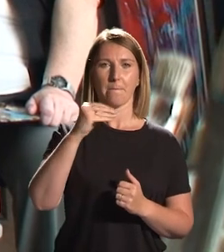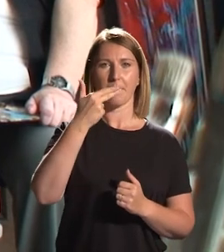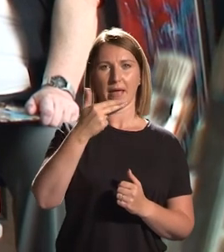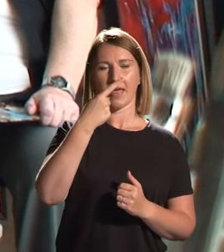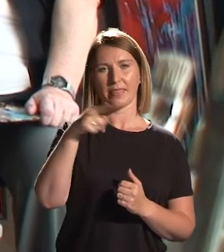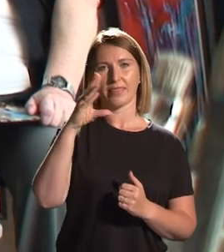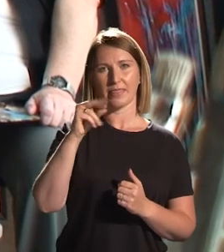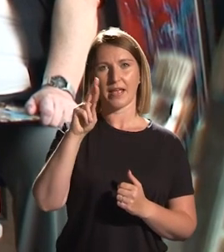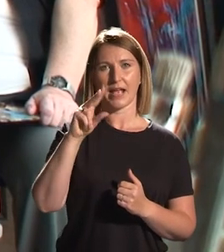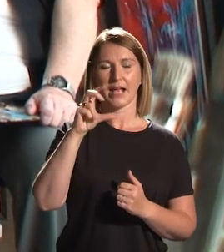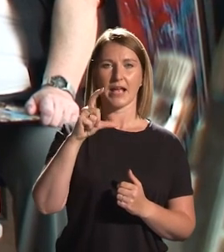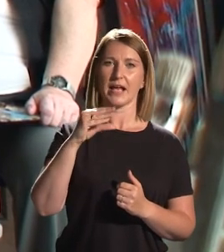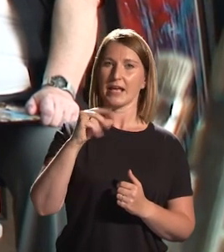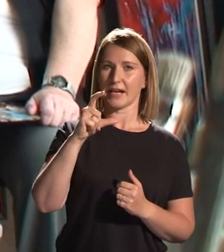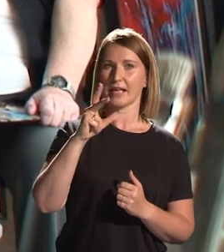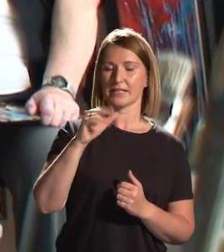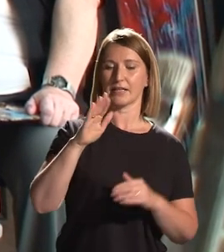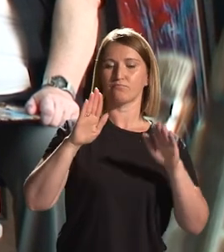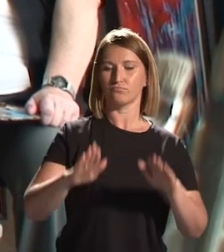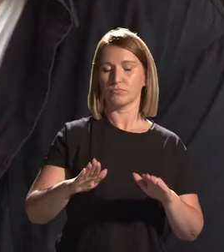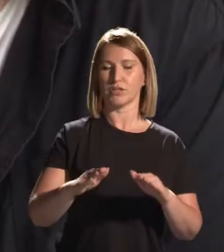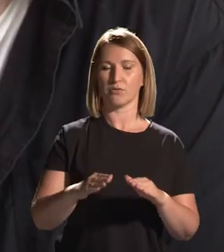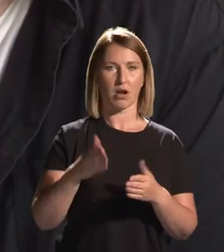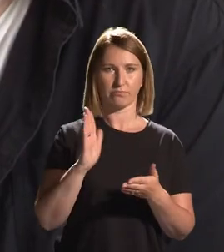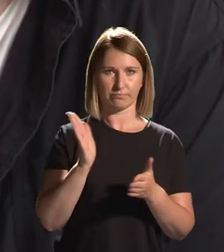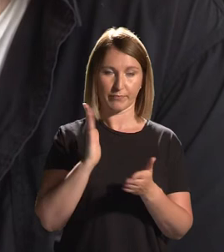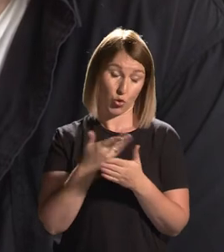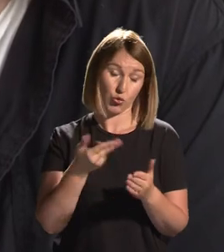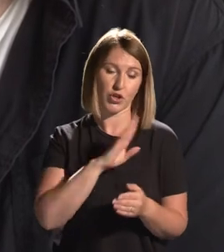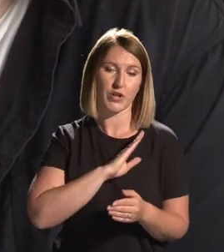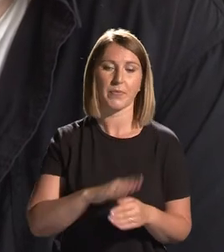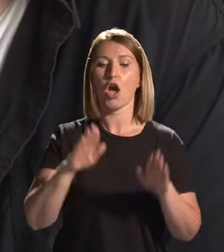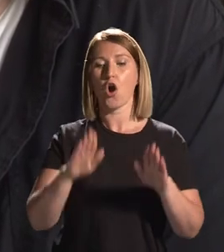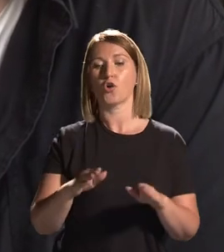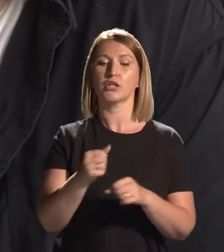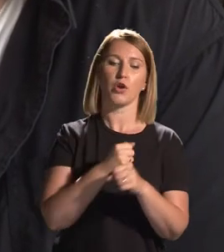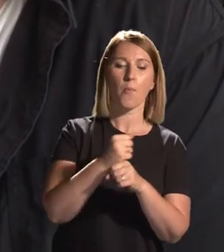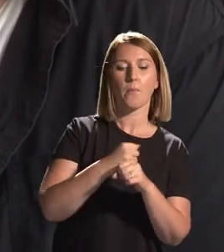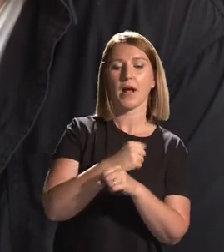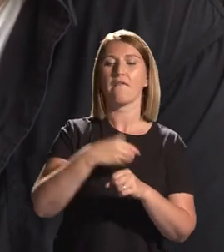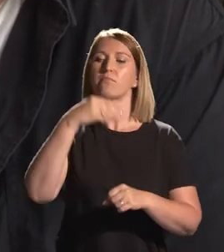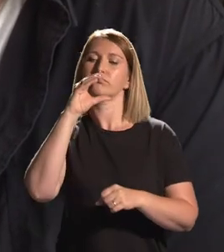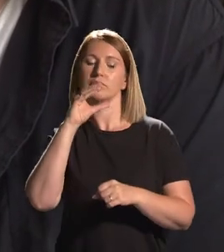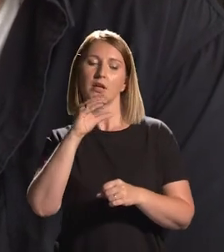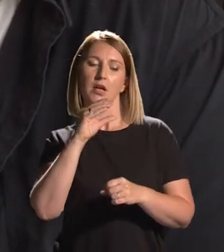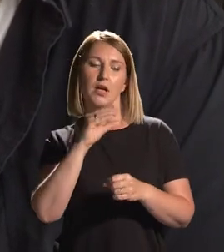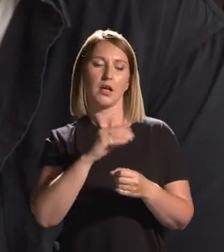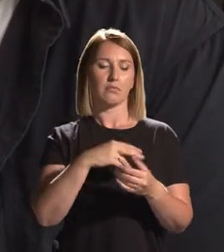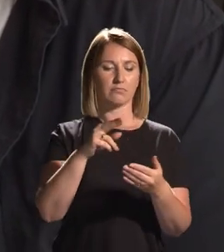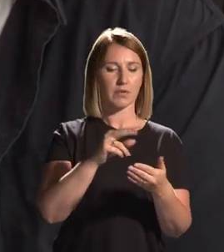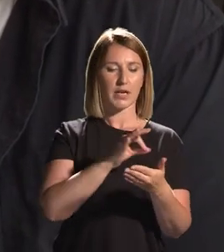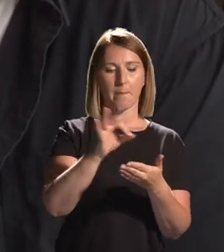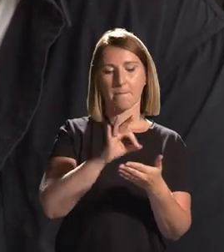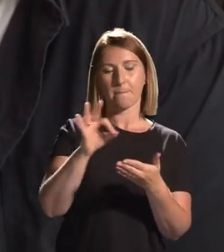przy stoliku, nieżyjącego już w tej chwili. Jego po prostu nuty które on pisał, co siedział, kawę pił, to były tylko takie